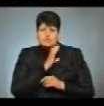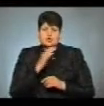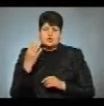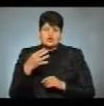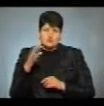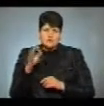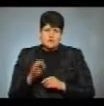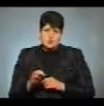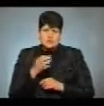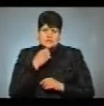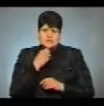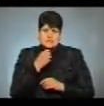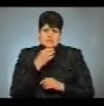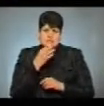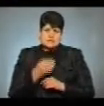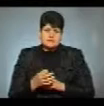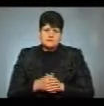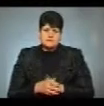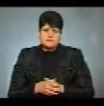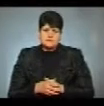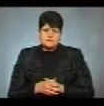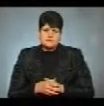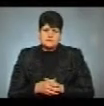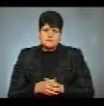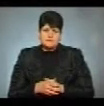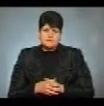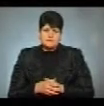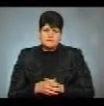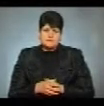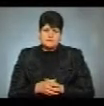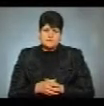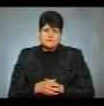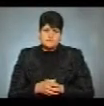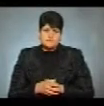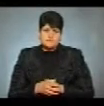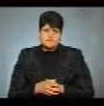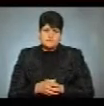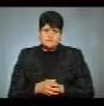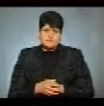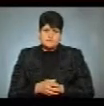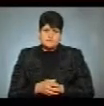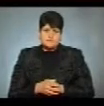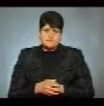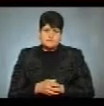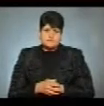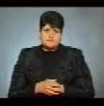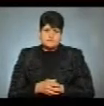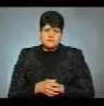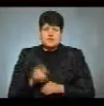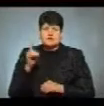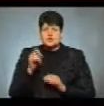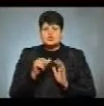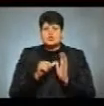обласного гідрометеоцентру Оксана Софінська.